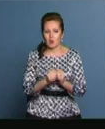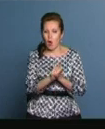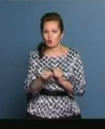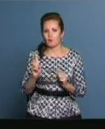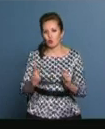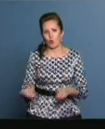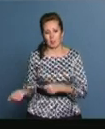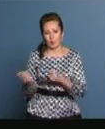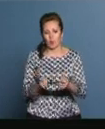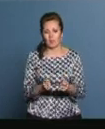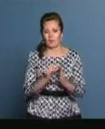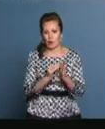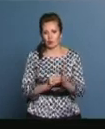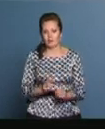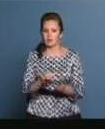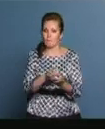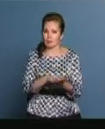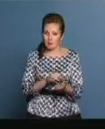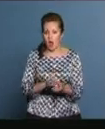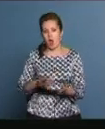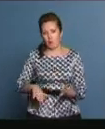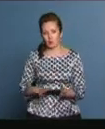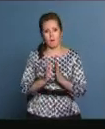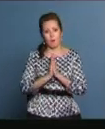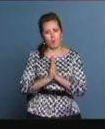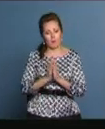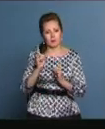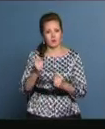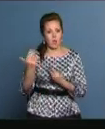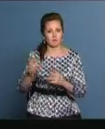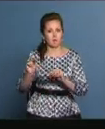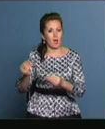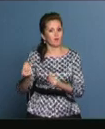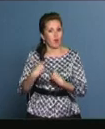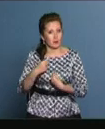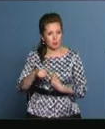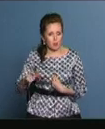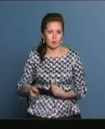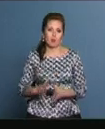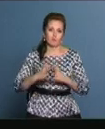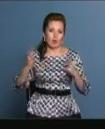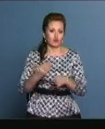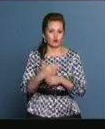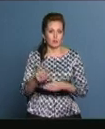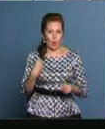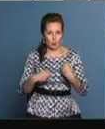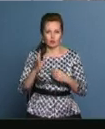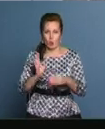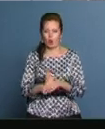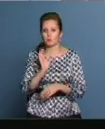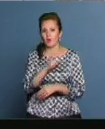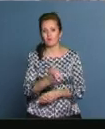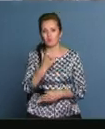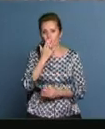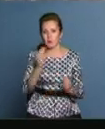дар, записывают, потом молятся за благотворителей. Большая часть одежды с наступлением холодов будет отправлена в теплый кров.